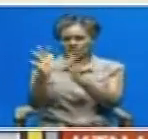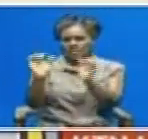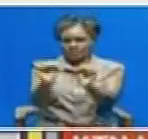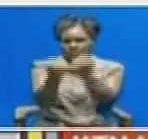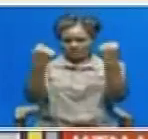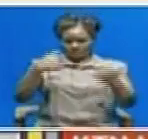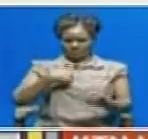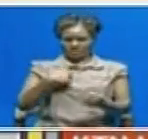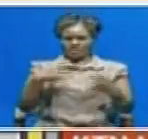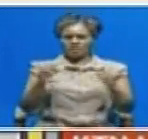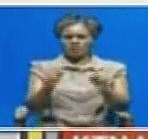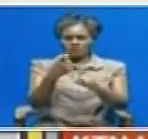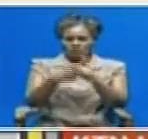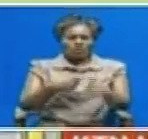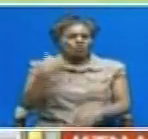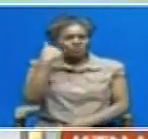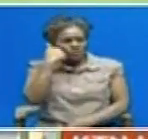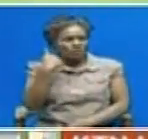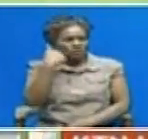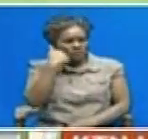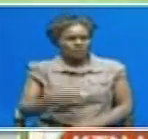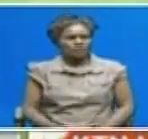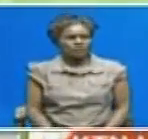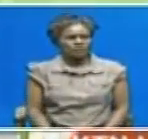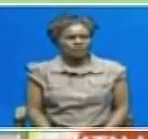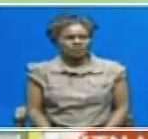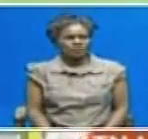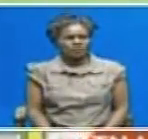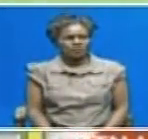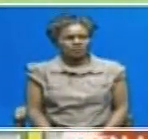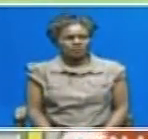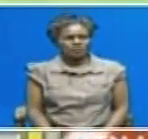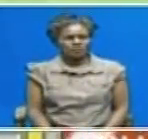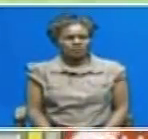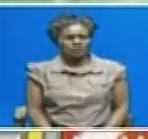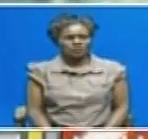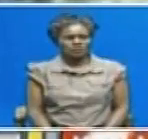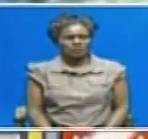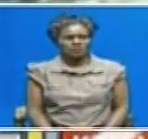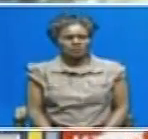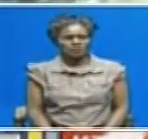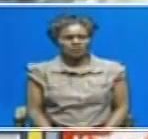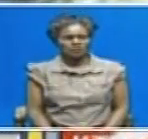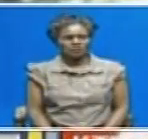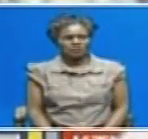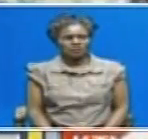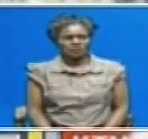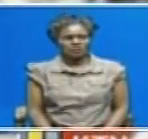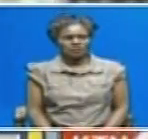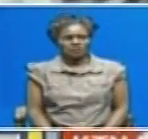na akaniponya kutokana na ugonjwa wa moyo. Twaingia Yerusalemu.